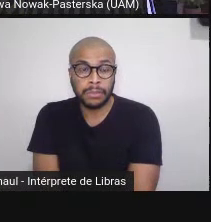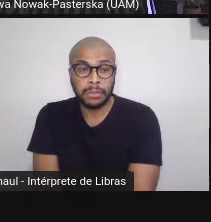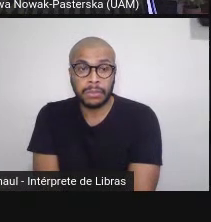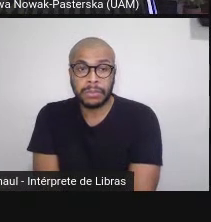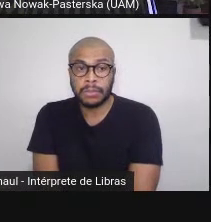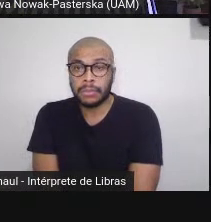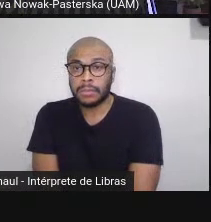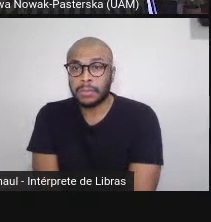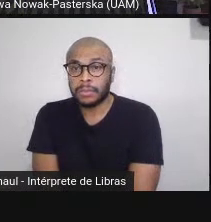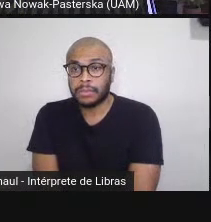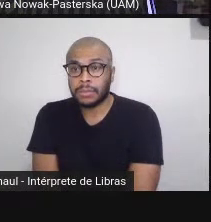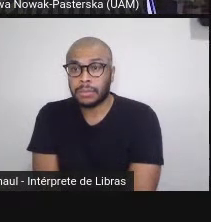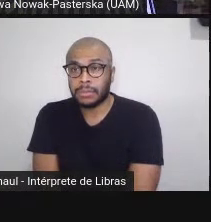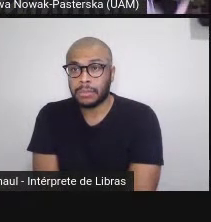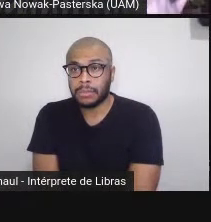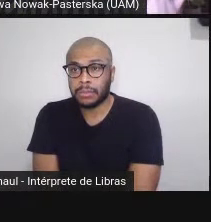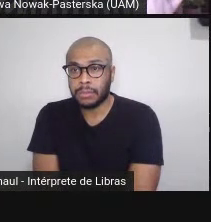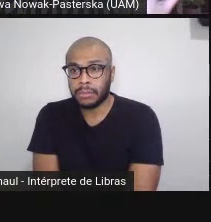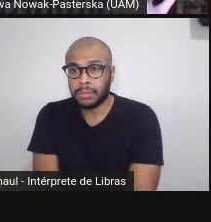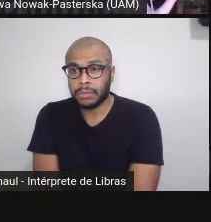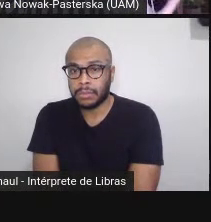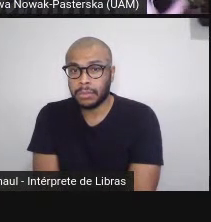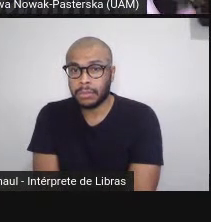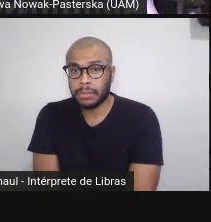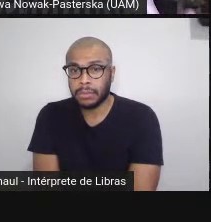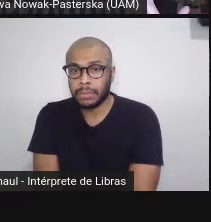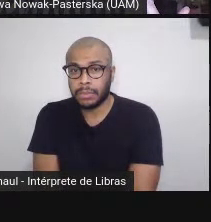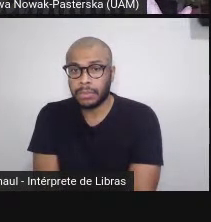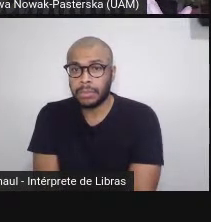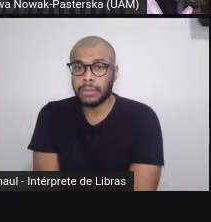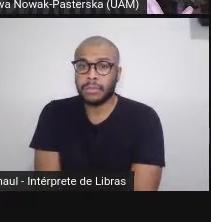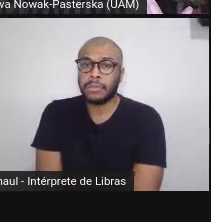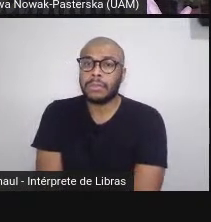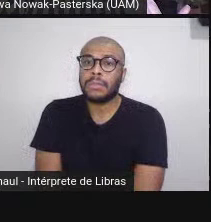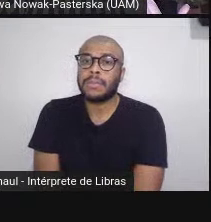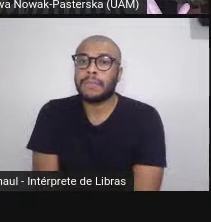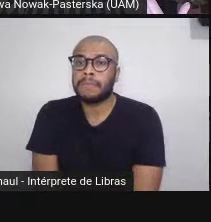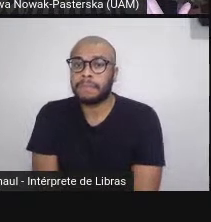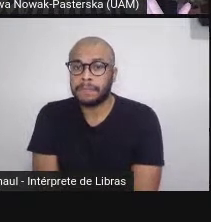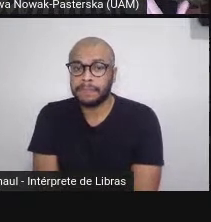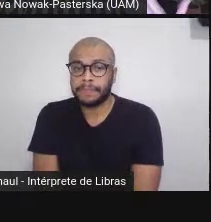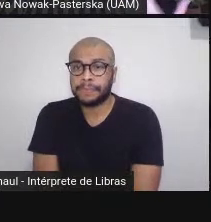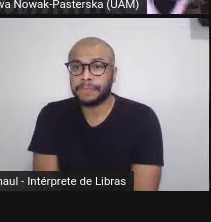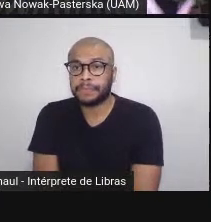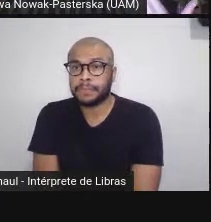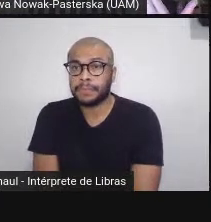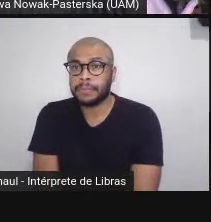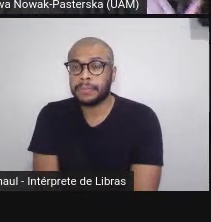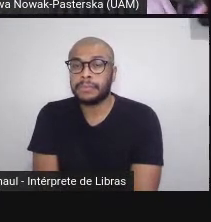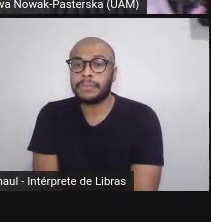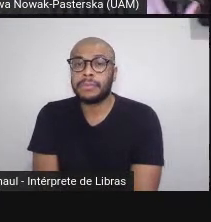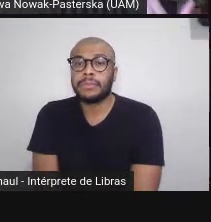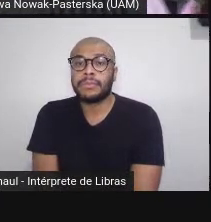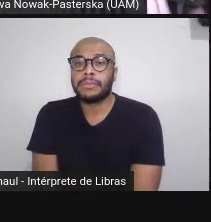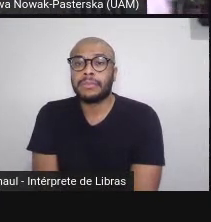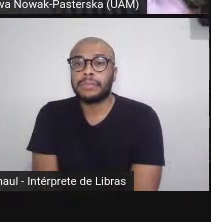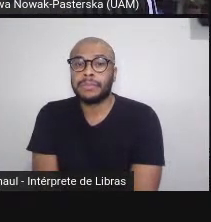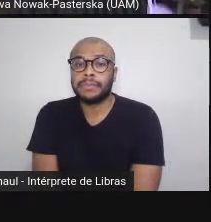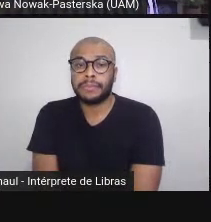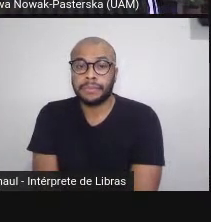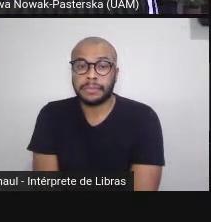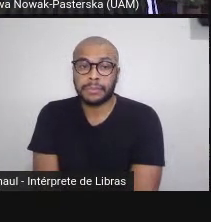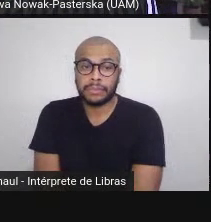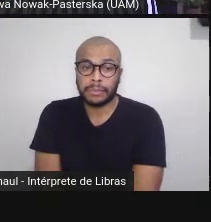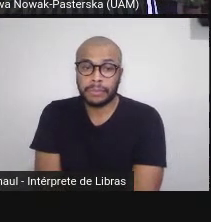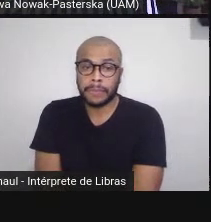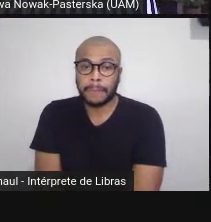Gęba, tu znów charakterystyczny element wyglądu. Gęba to twarz, nasza